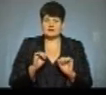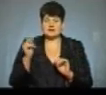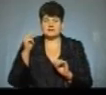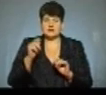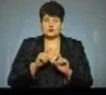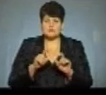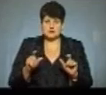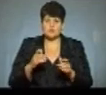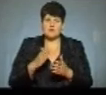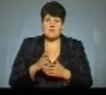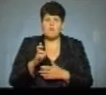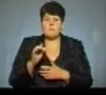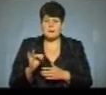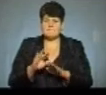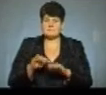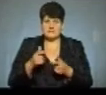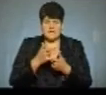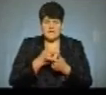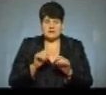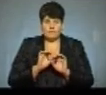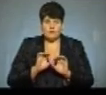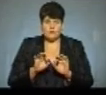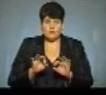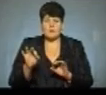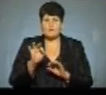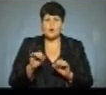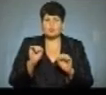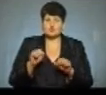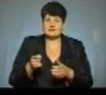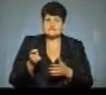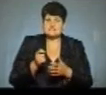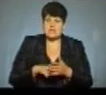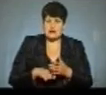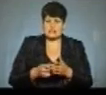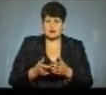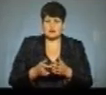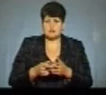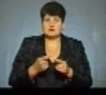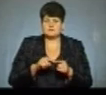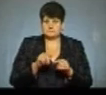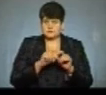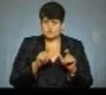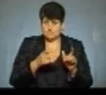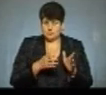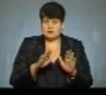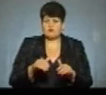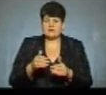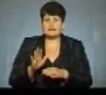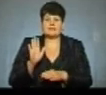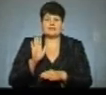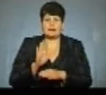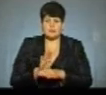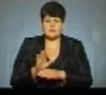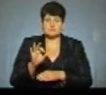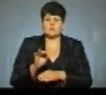закладу мав би після інформування про можливе закриття даного навчального закладу, видати наказ